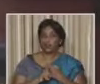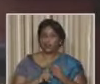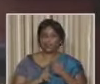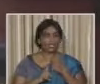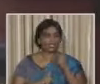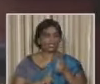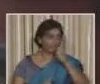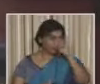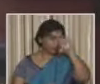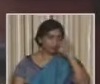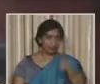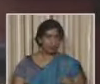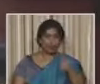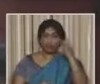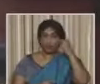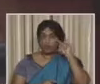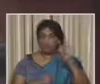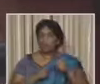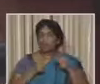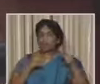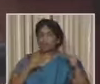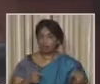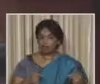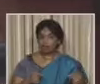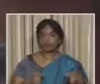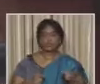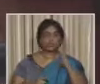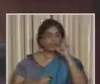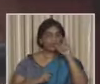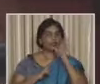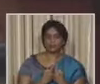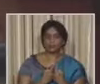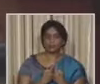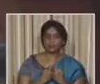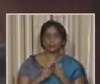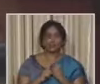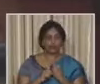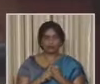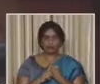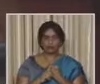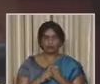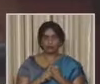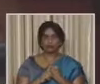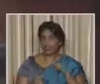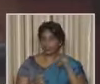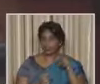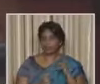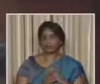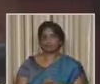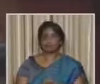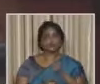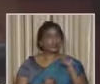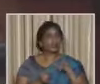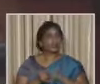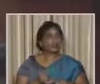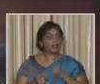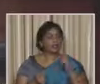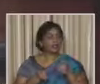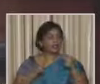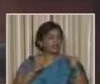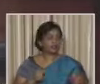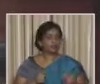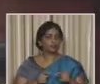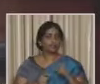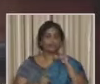செயலாளருக்கு எதிராக இந்த குற்றப்புலனாய்வு திணைக்களம் புலனாய்வு செய்து வந்தது. அவர் தலைமை வகிக்கின்ற கூட்டத்திற்கு சிஐடிக்கு